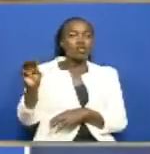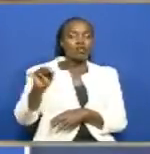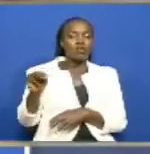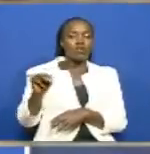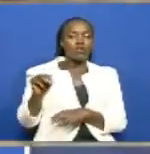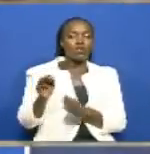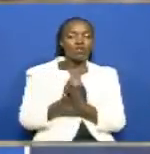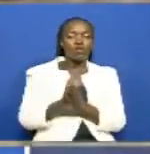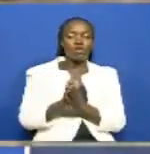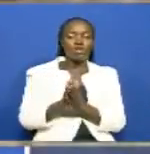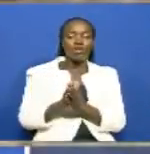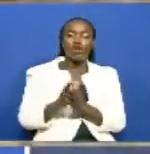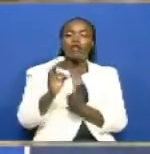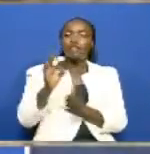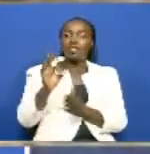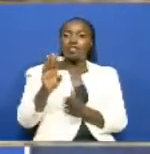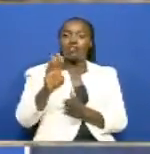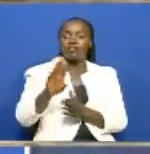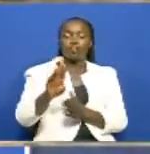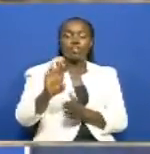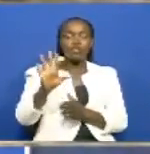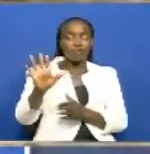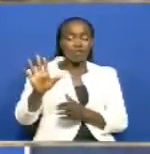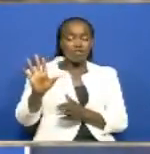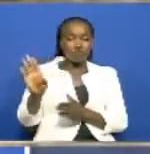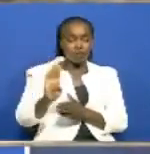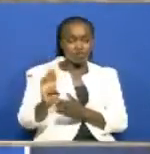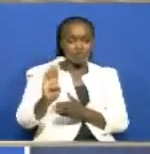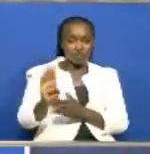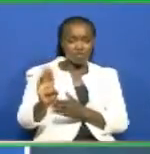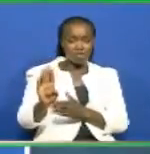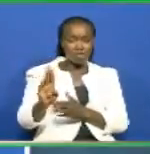shilingi bilioni 245 kwenye kipindi cha mwaka